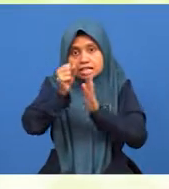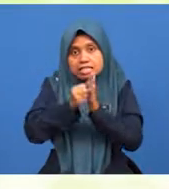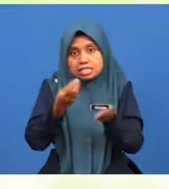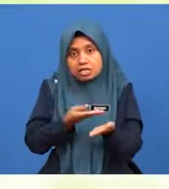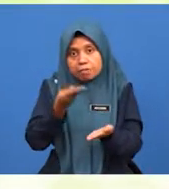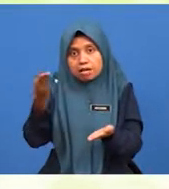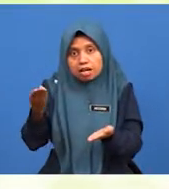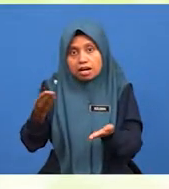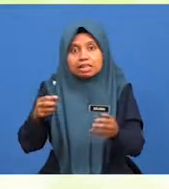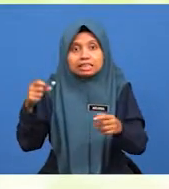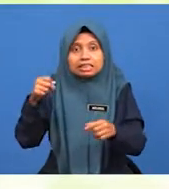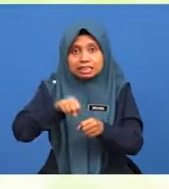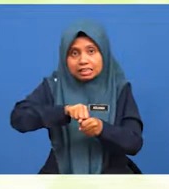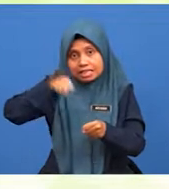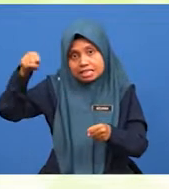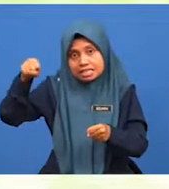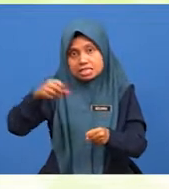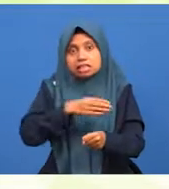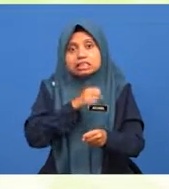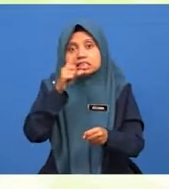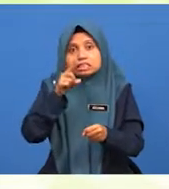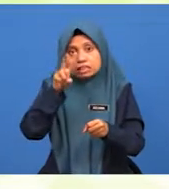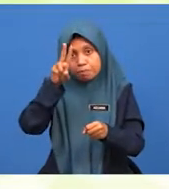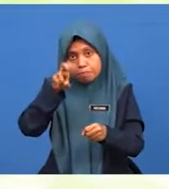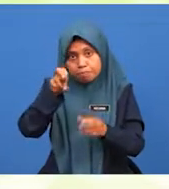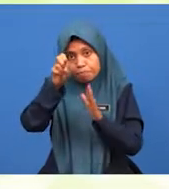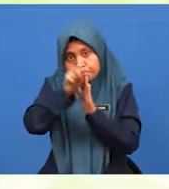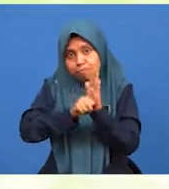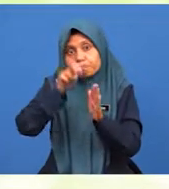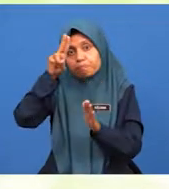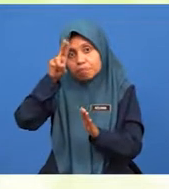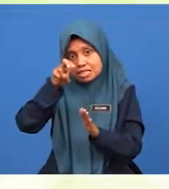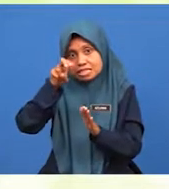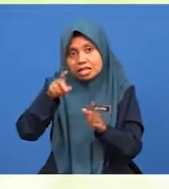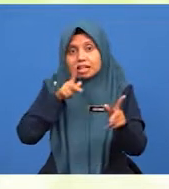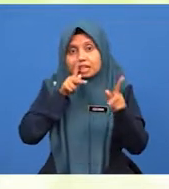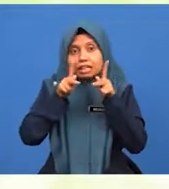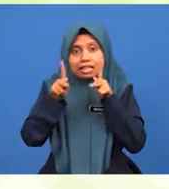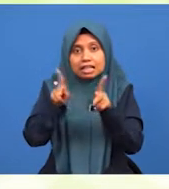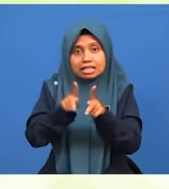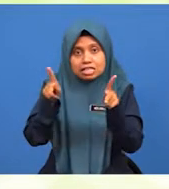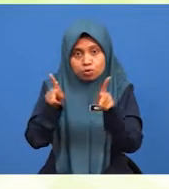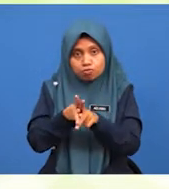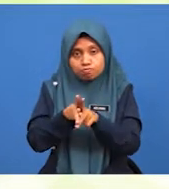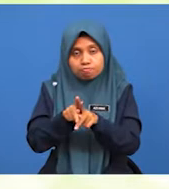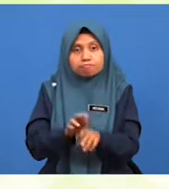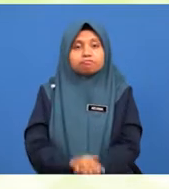sebilah keris dan sepasang kasut. Jawapan yang tepat.